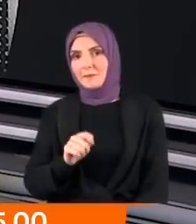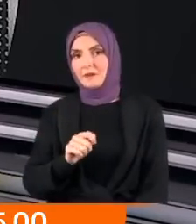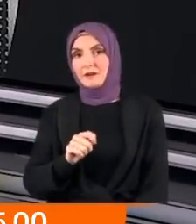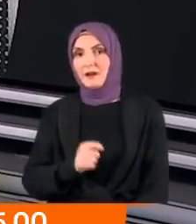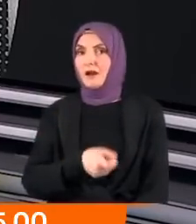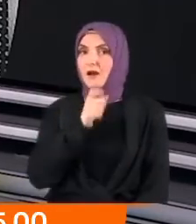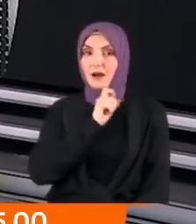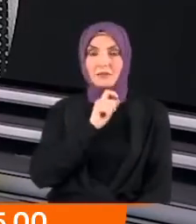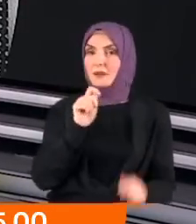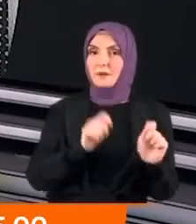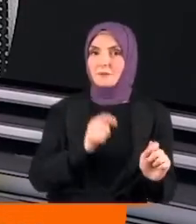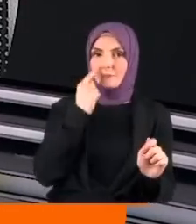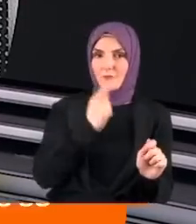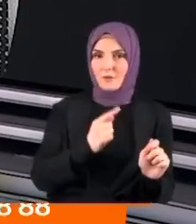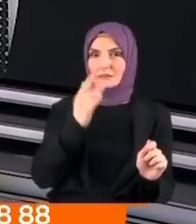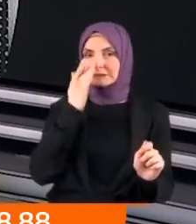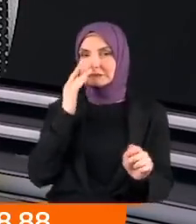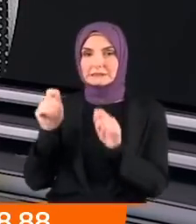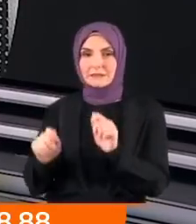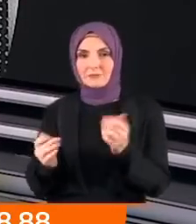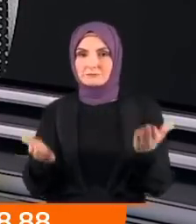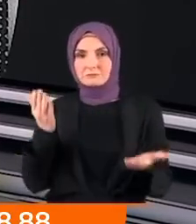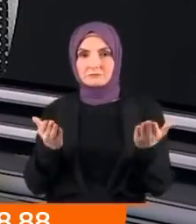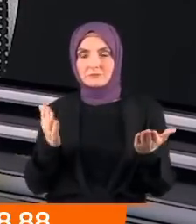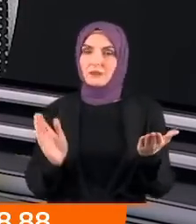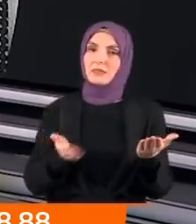hile yapmaktan daha onurlu bir eylemdir dedi.